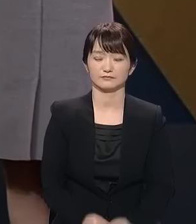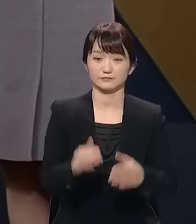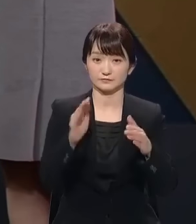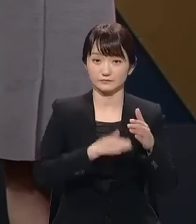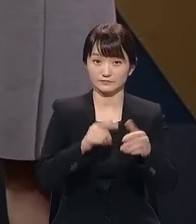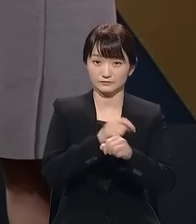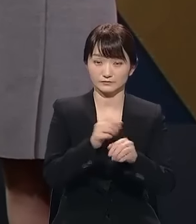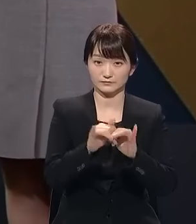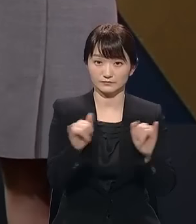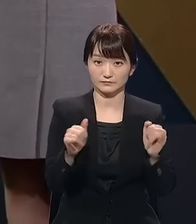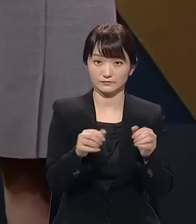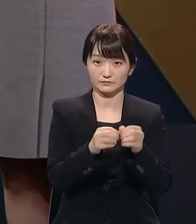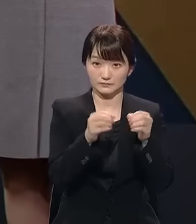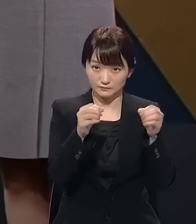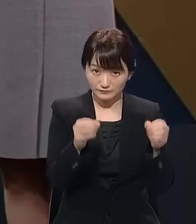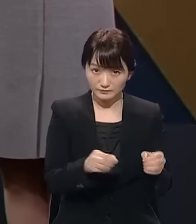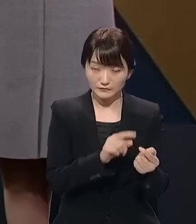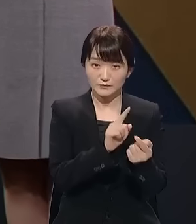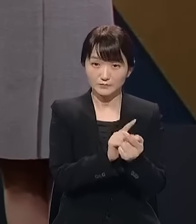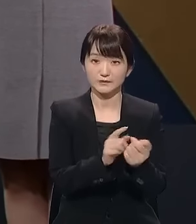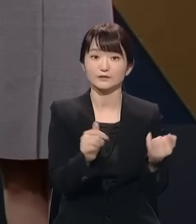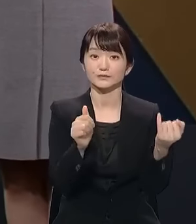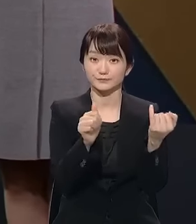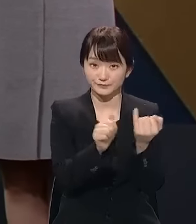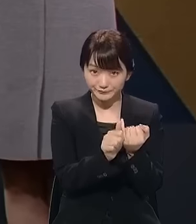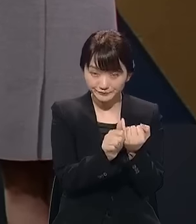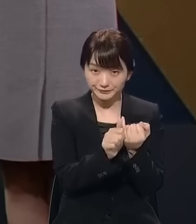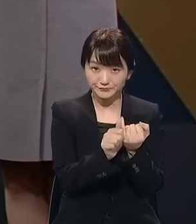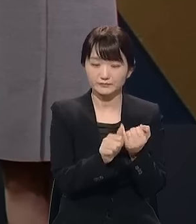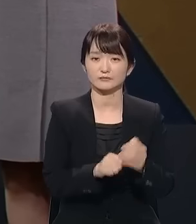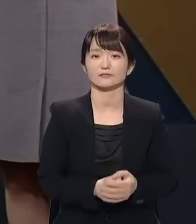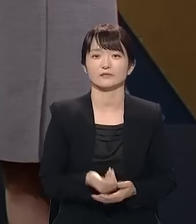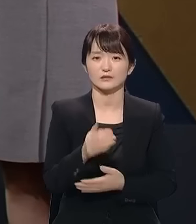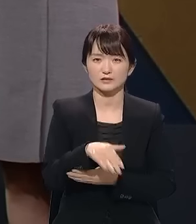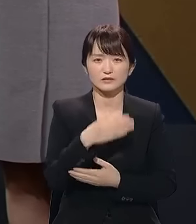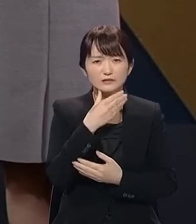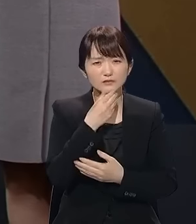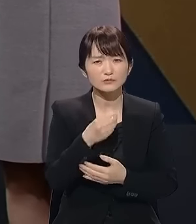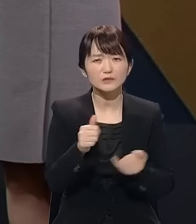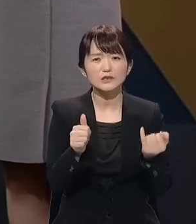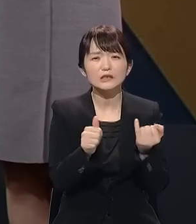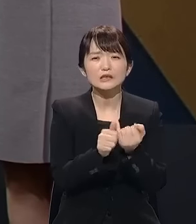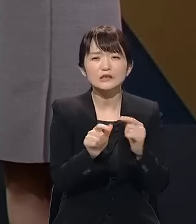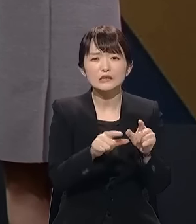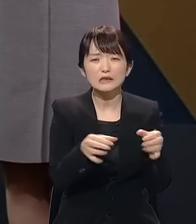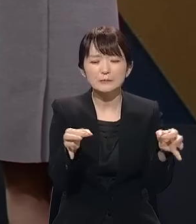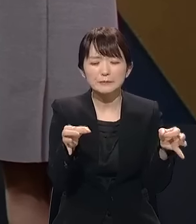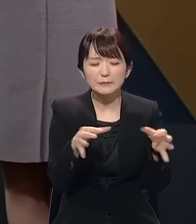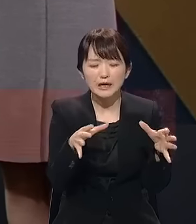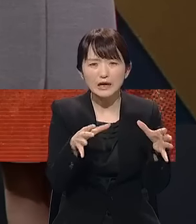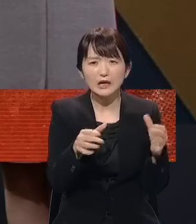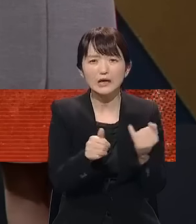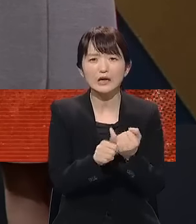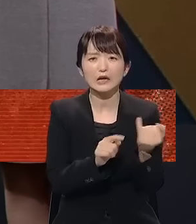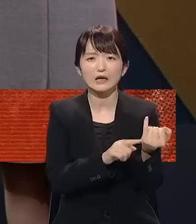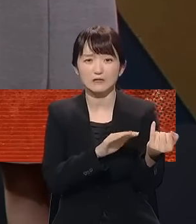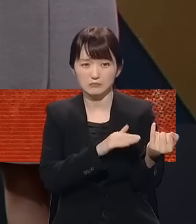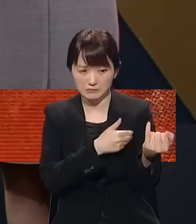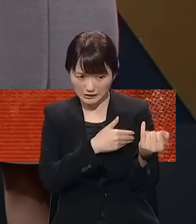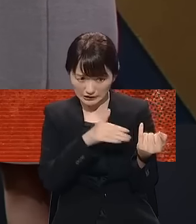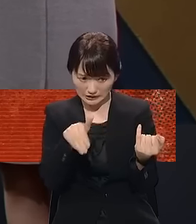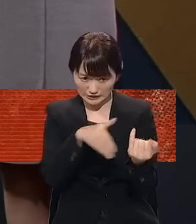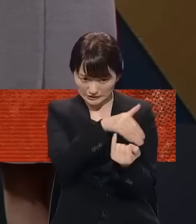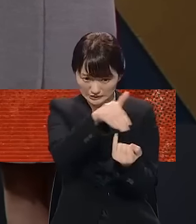공무원 동료로 만나서 결혼까지 하게 된 부부 하지만 행복한 결혼 생활은 잠시였고 아내 불륜 정황이